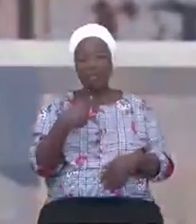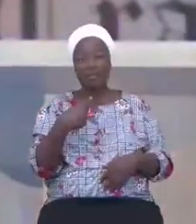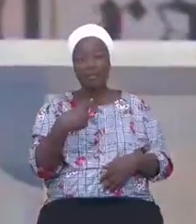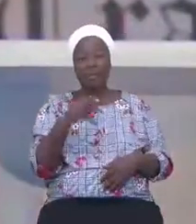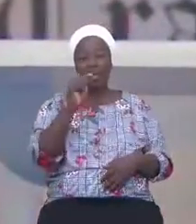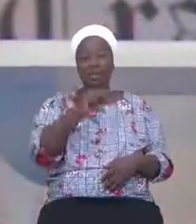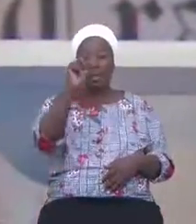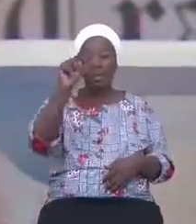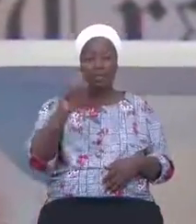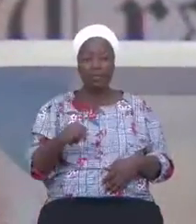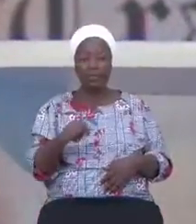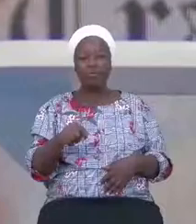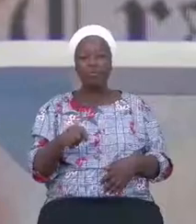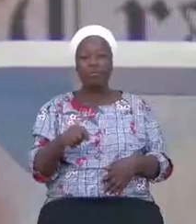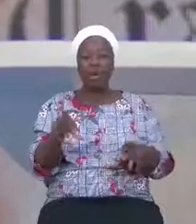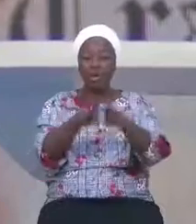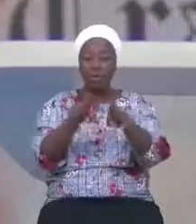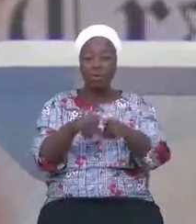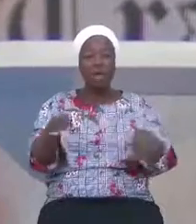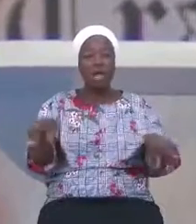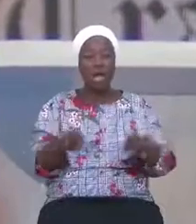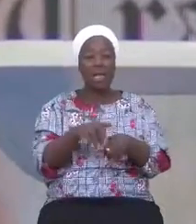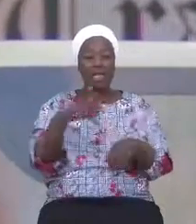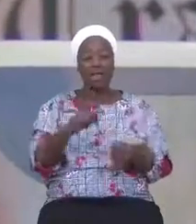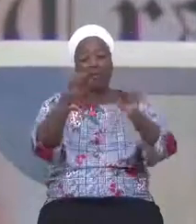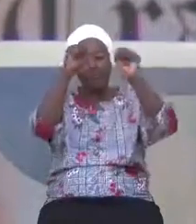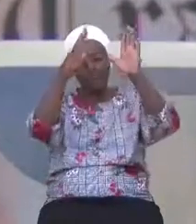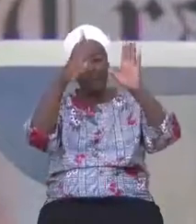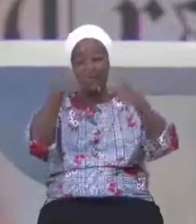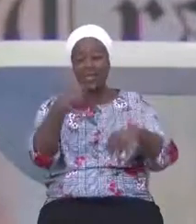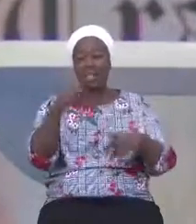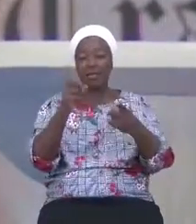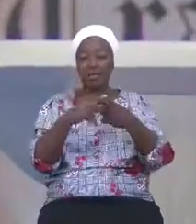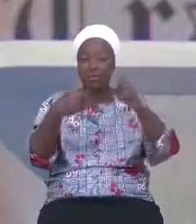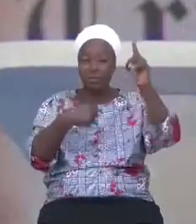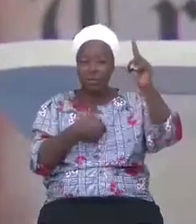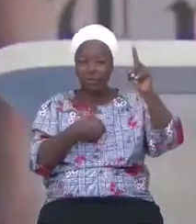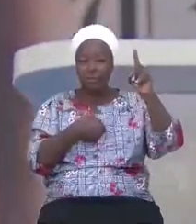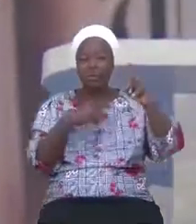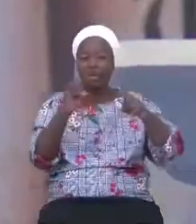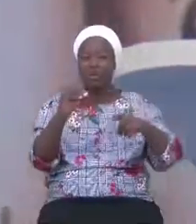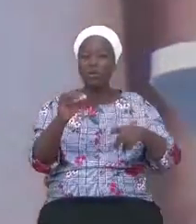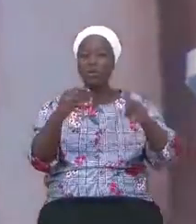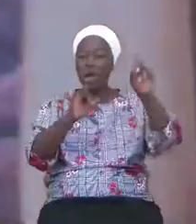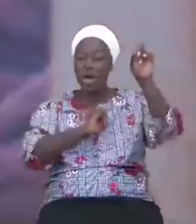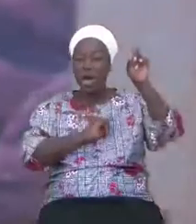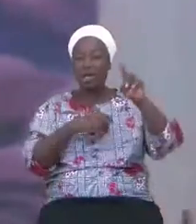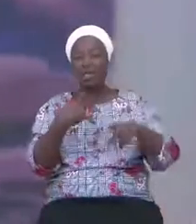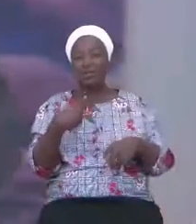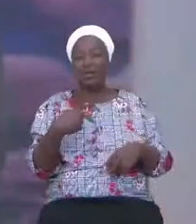c'est pourquoi les choses que je dis, je les dis comme le Père me les a dites.